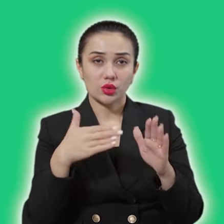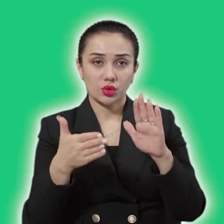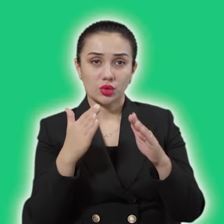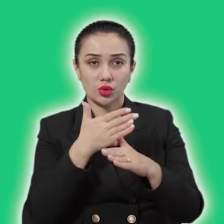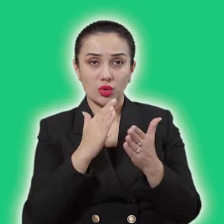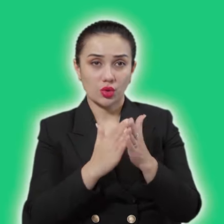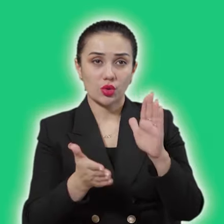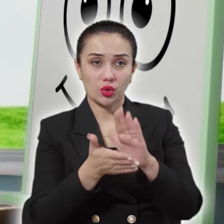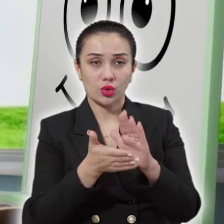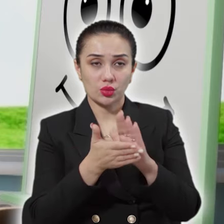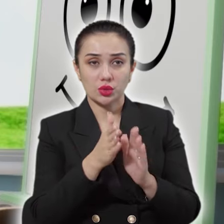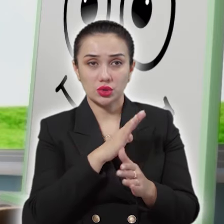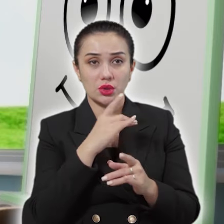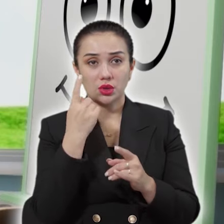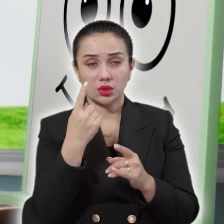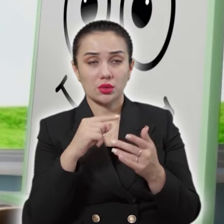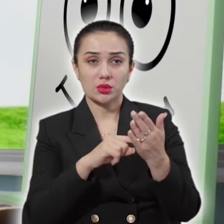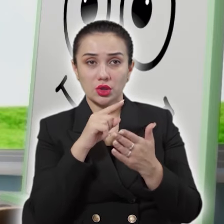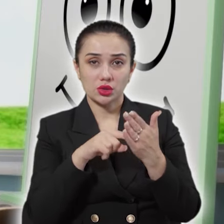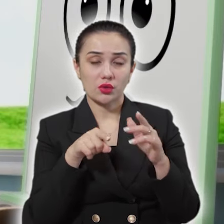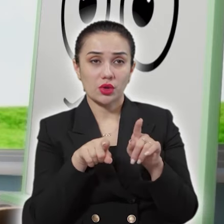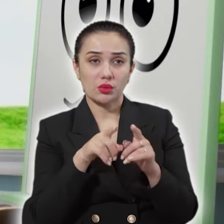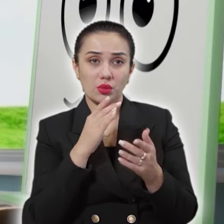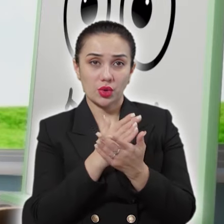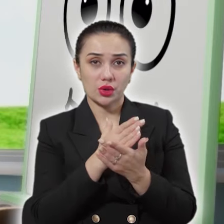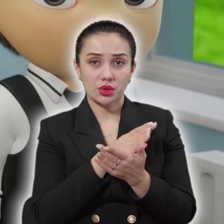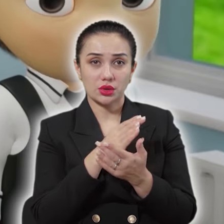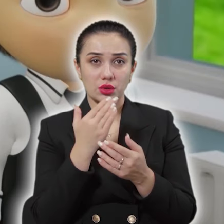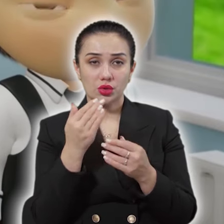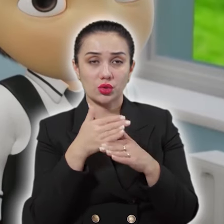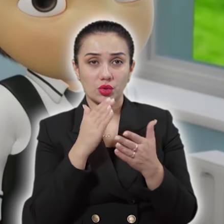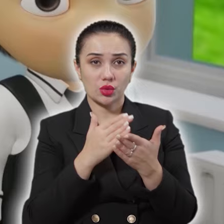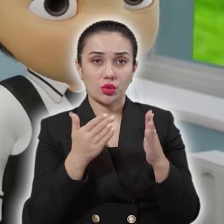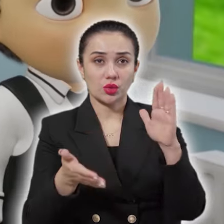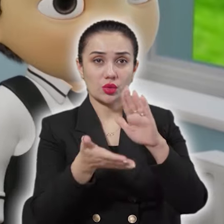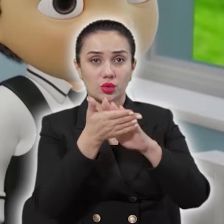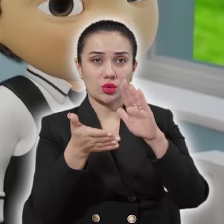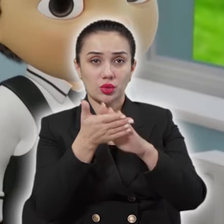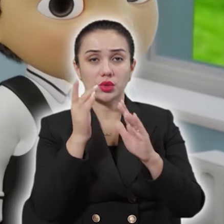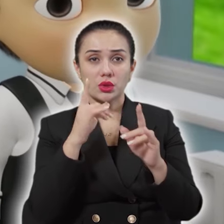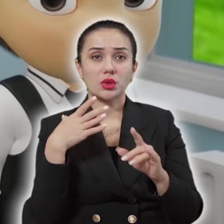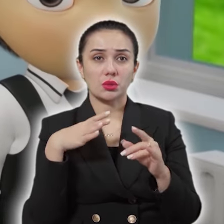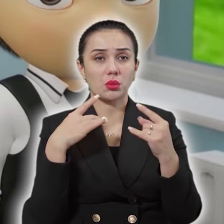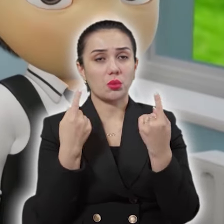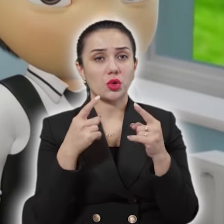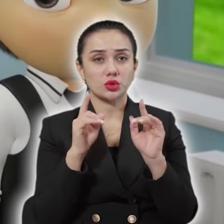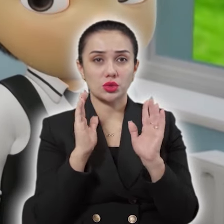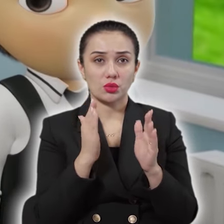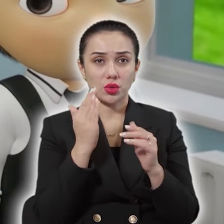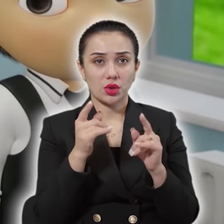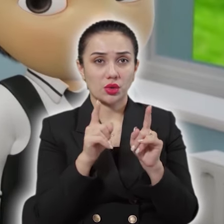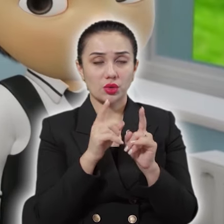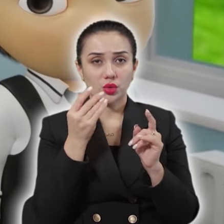unga non yopishgan. Menda ham bitta savolim bor edi. Xo'sh, nonvoylar ishlatadigan tandir nimaga boshqacha